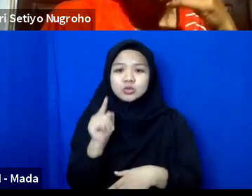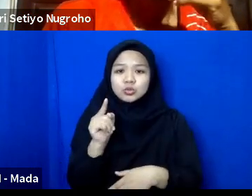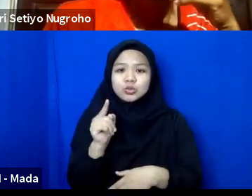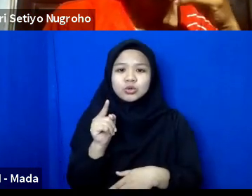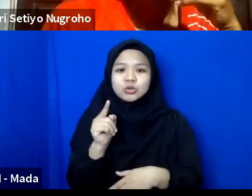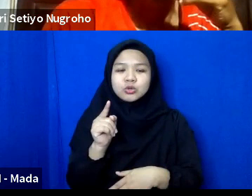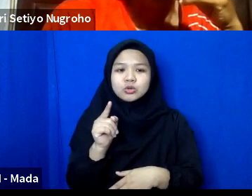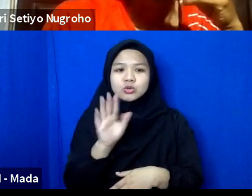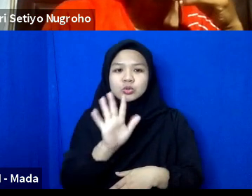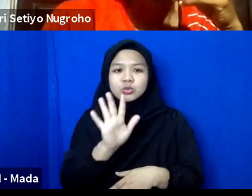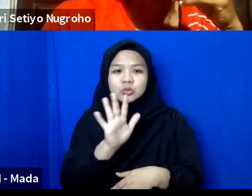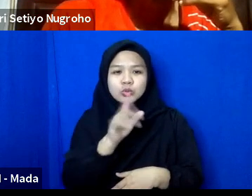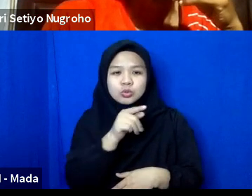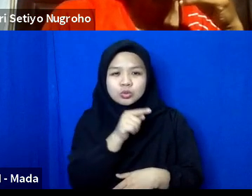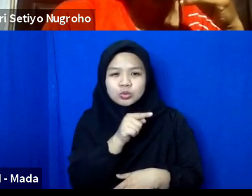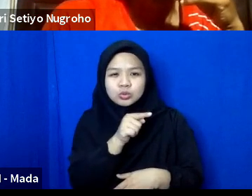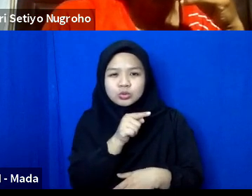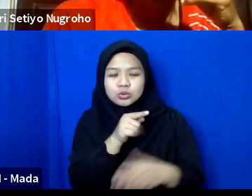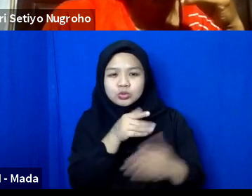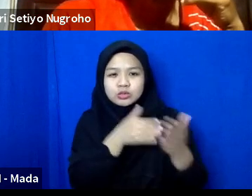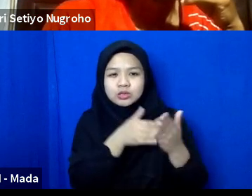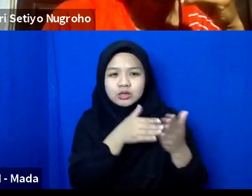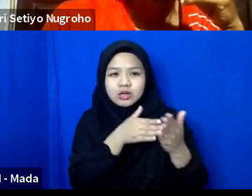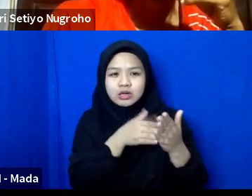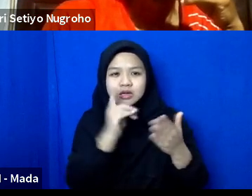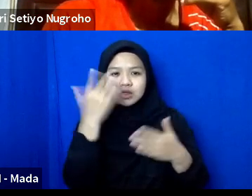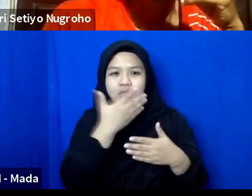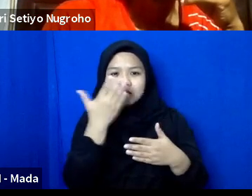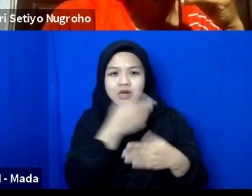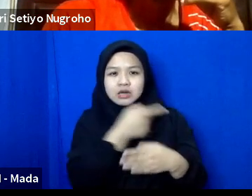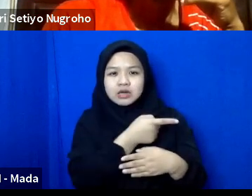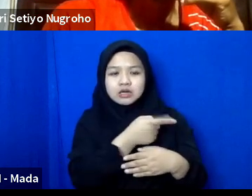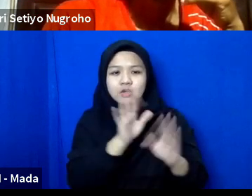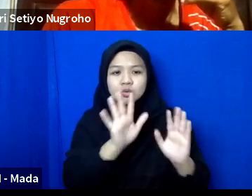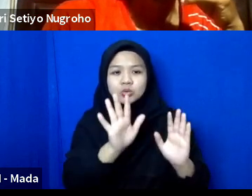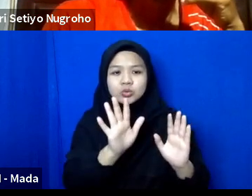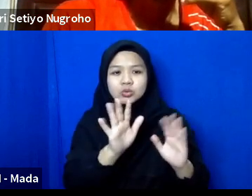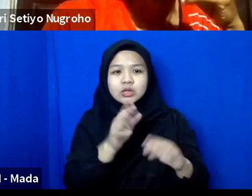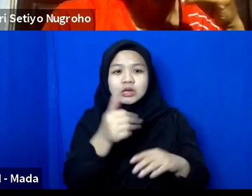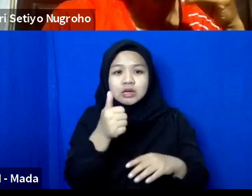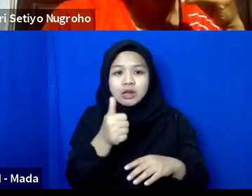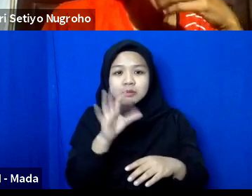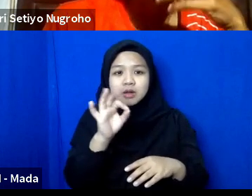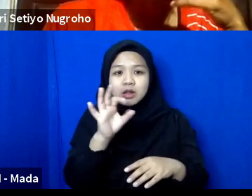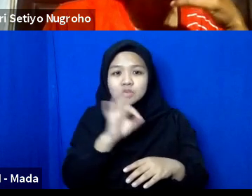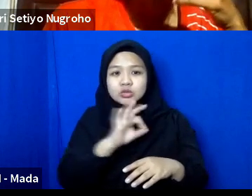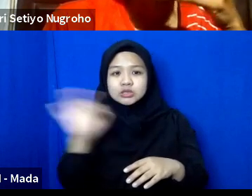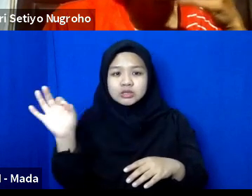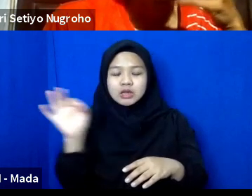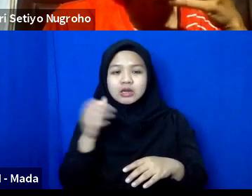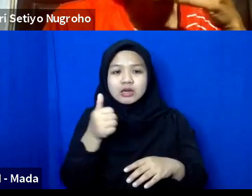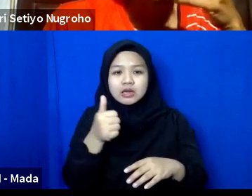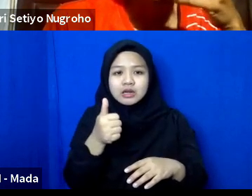sebentar ini agak telur Lalang dengan bayaran Ini bentar 600 Kian